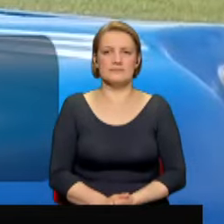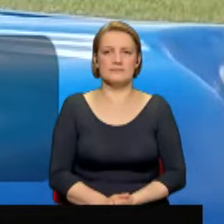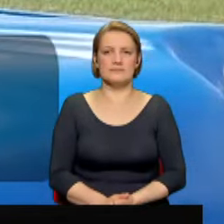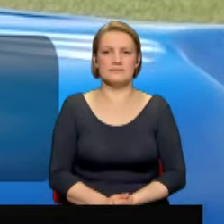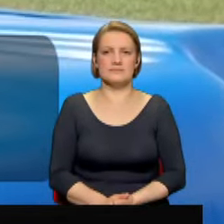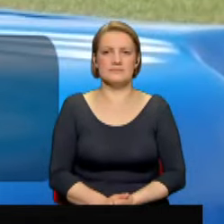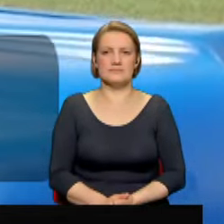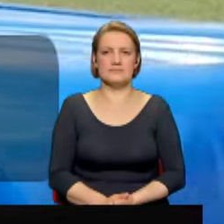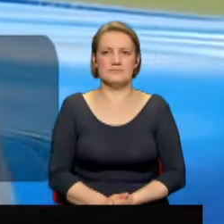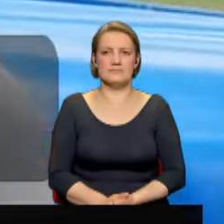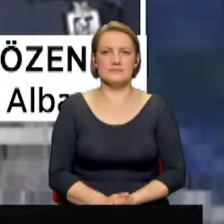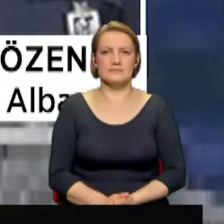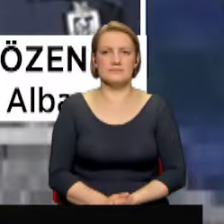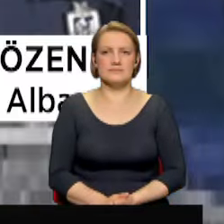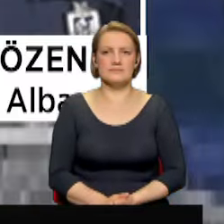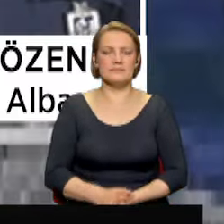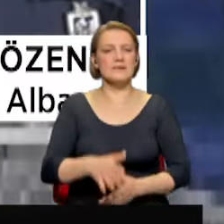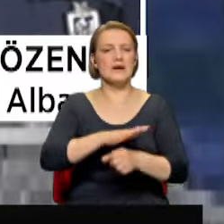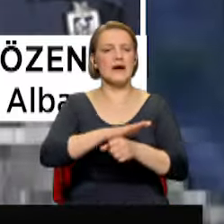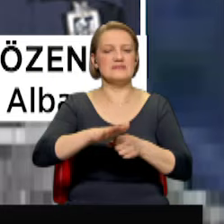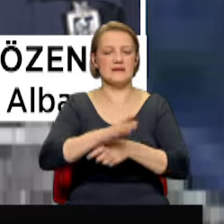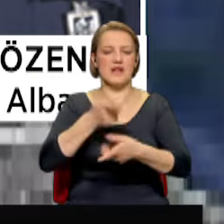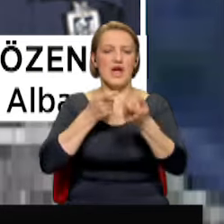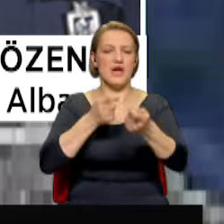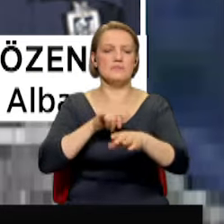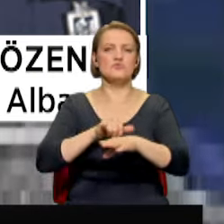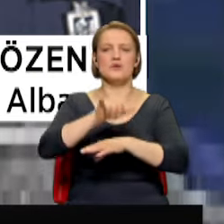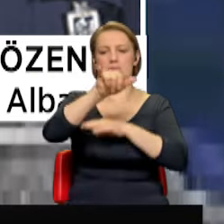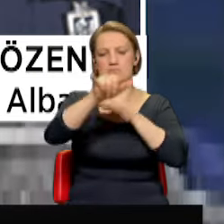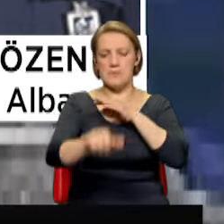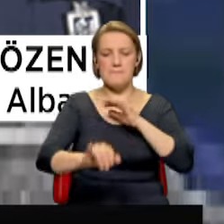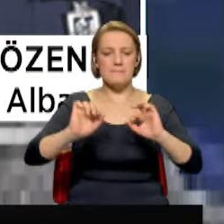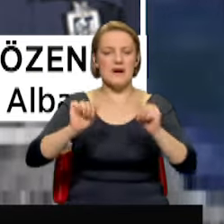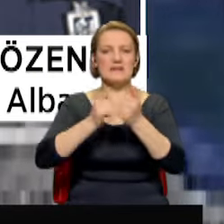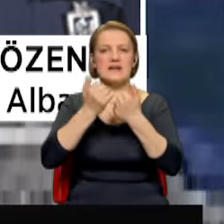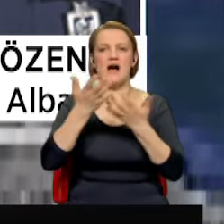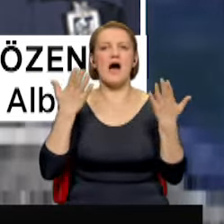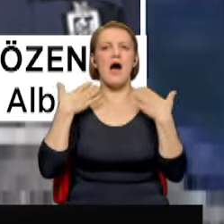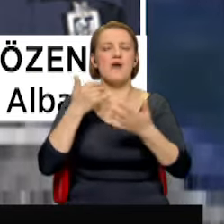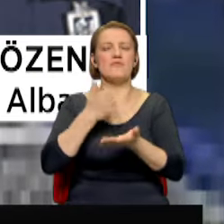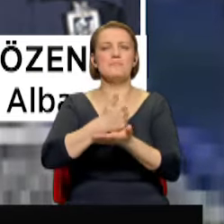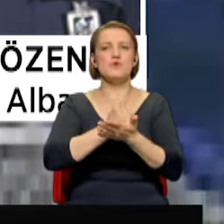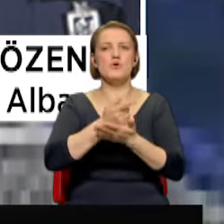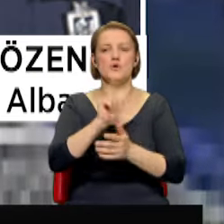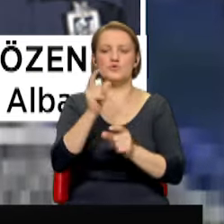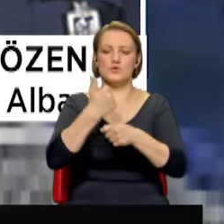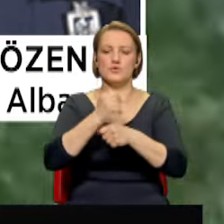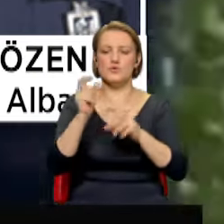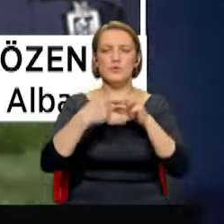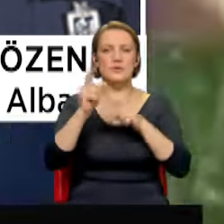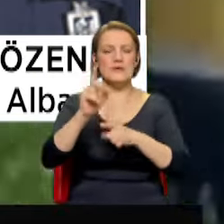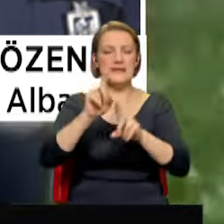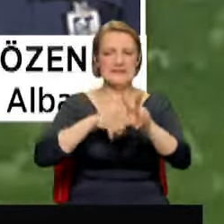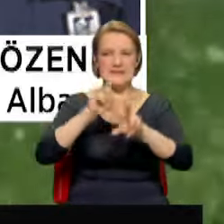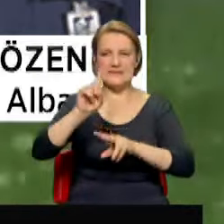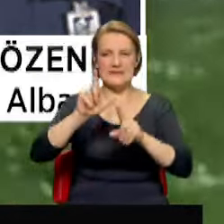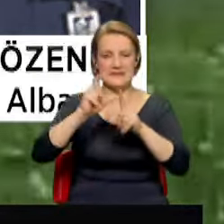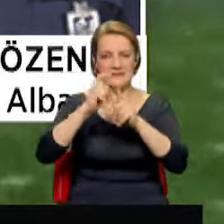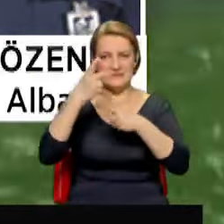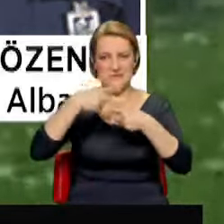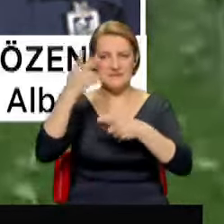Cenaze var mı? İki tane cenaze var. Kayseri'de eğitim uçağı düştü. Kazada hava pilot albay Uğur Yıldız ve hava pilot albay